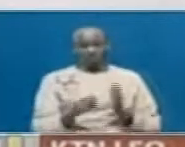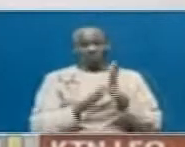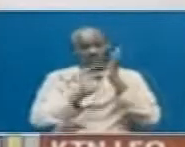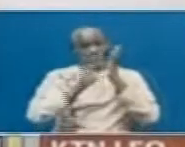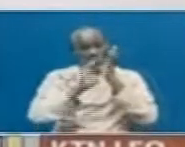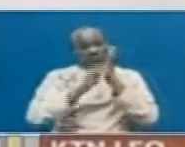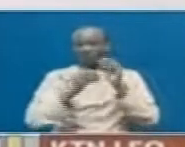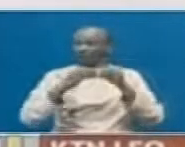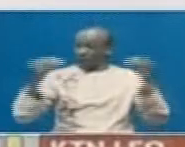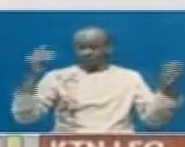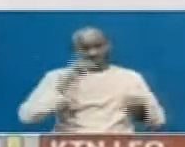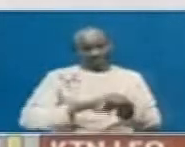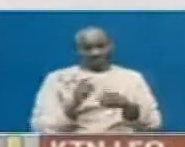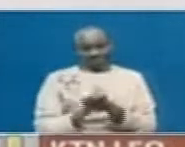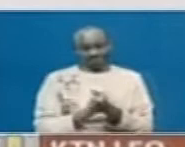kuendelea kwa muda mrefu,